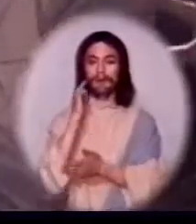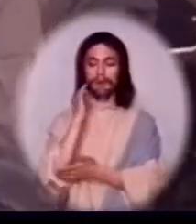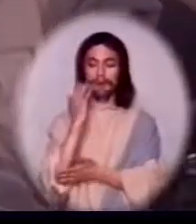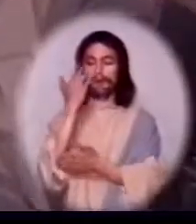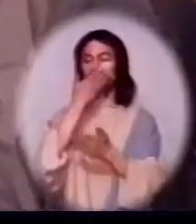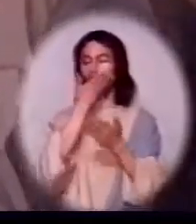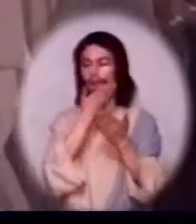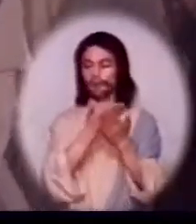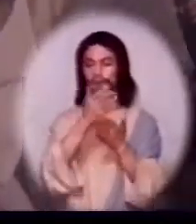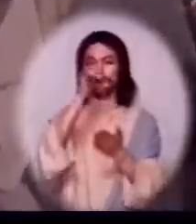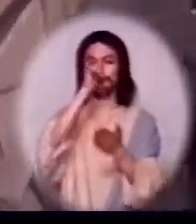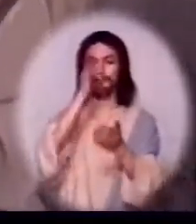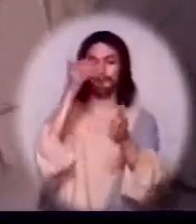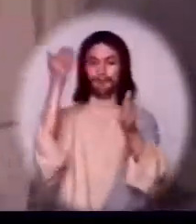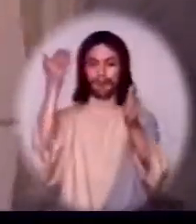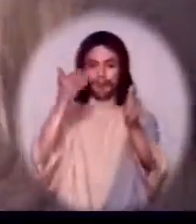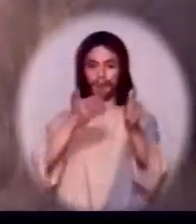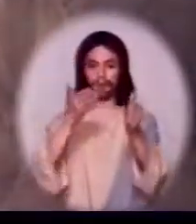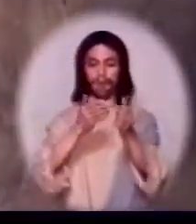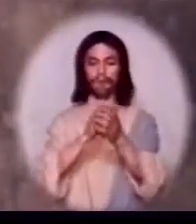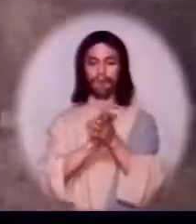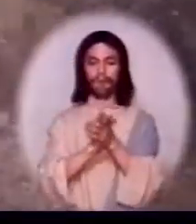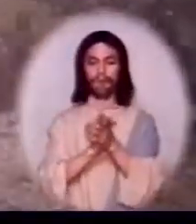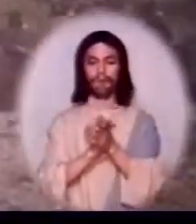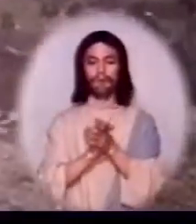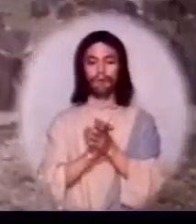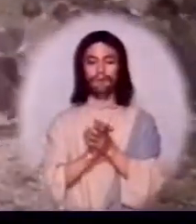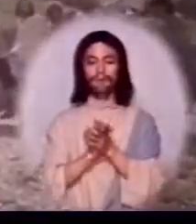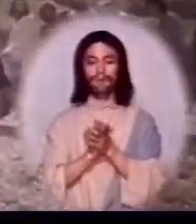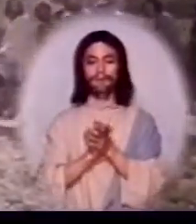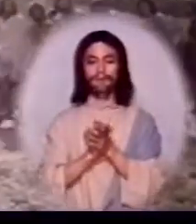평강과 존귀가 있으시기를.